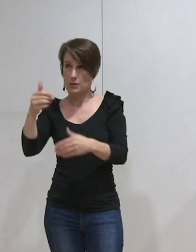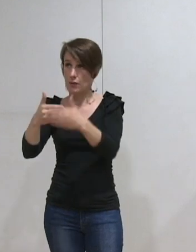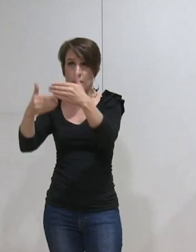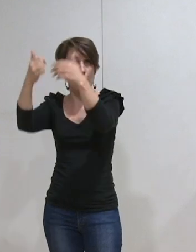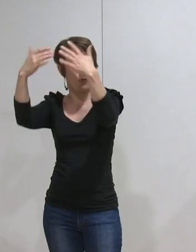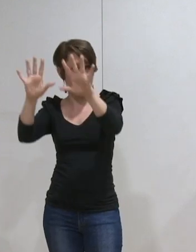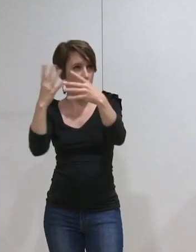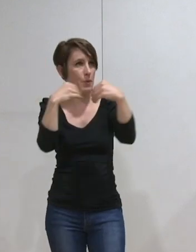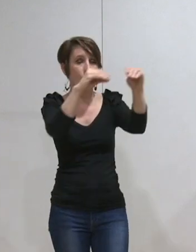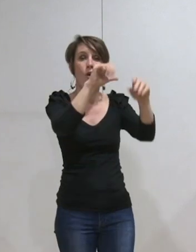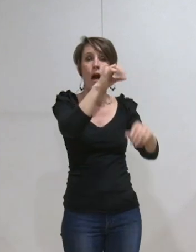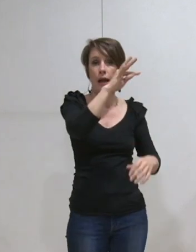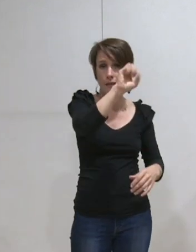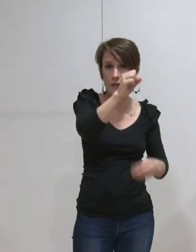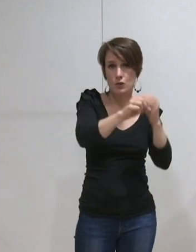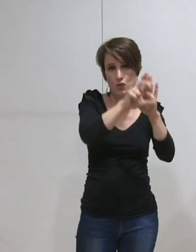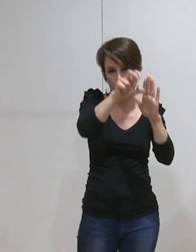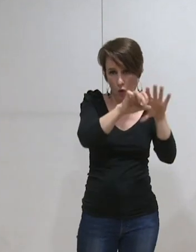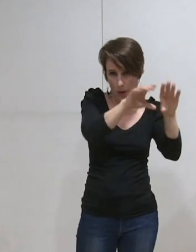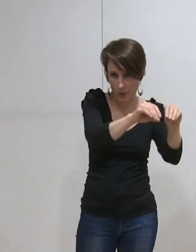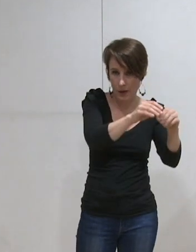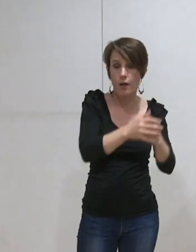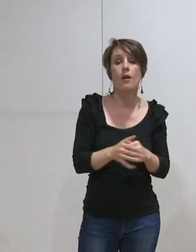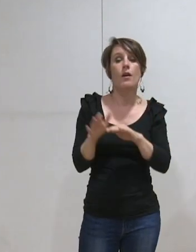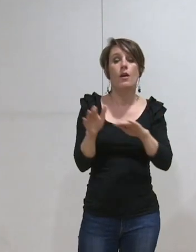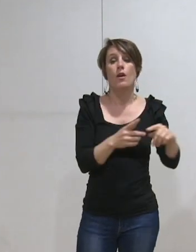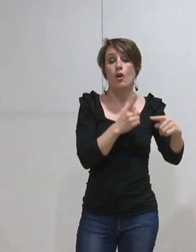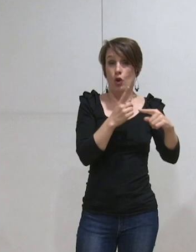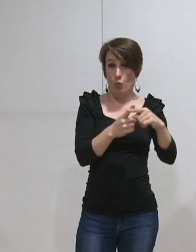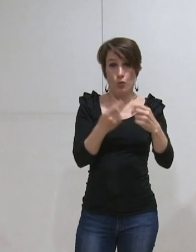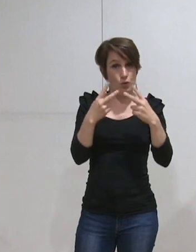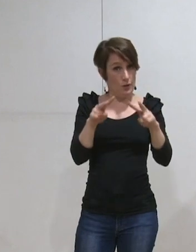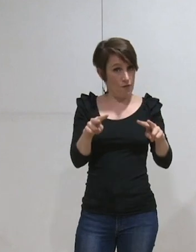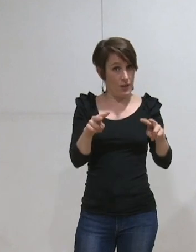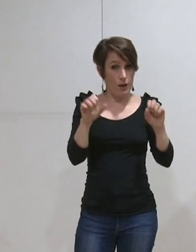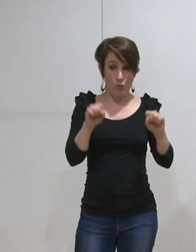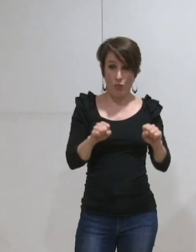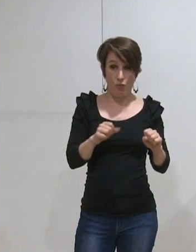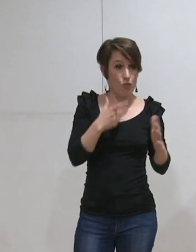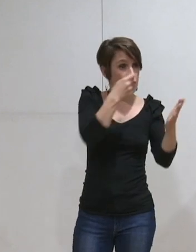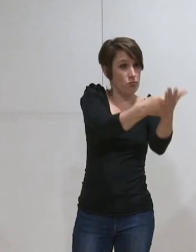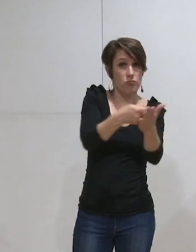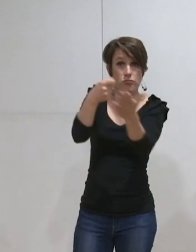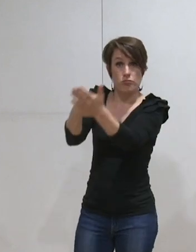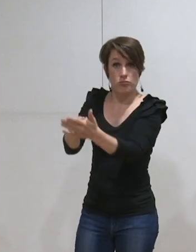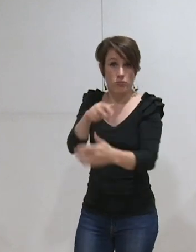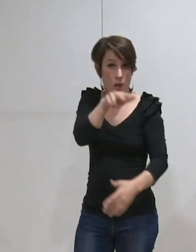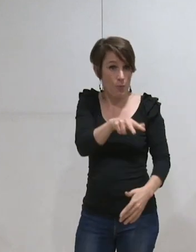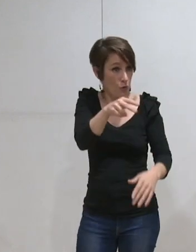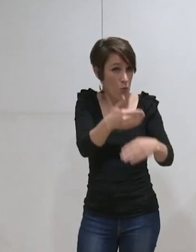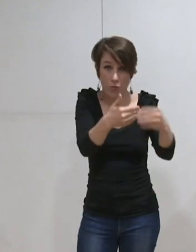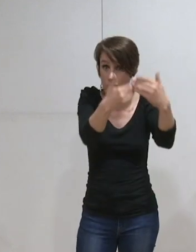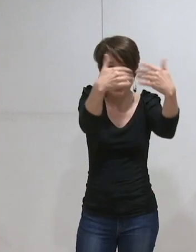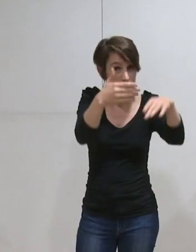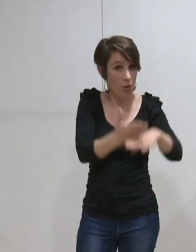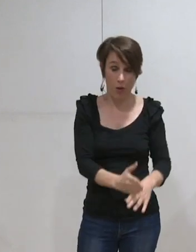également par le pilotage des opérations vil sur le foncier que dont nous disposons dans le cadre des ACS ou pas hein mais nous poussons